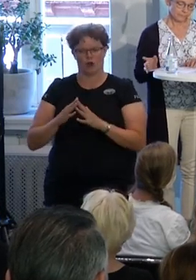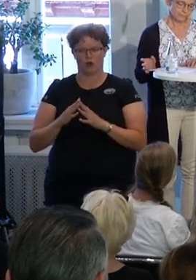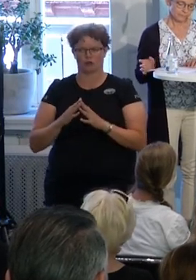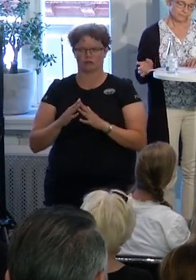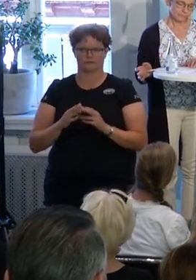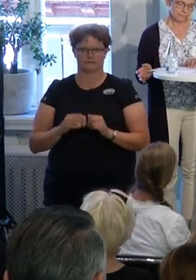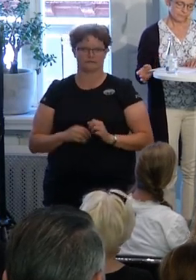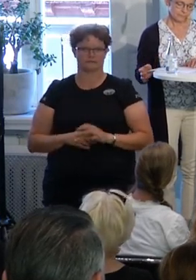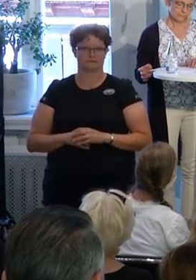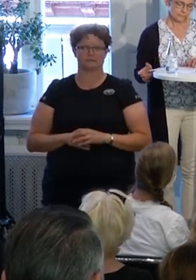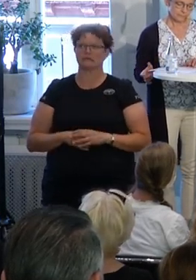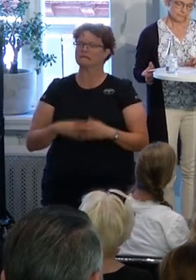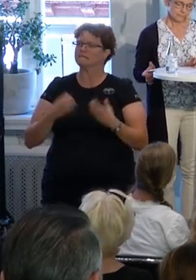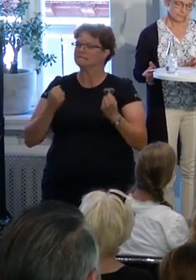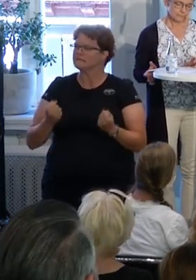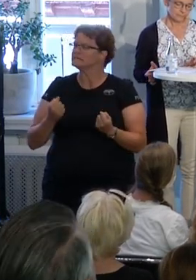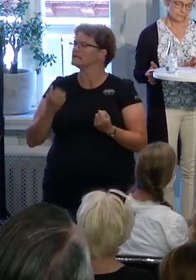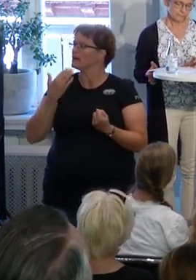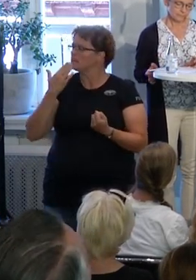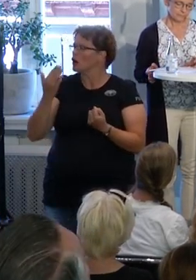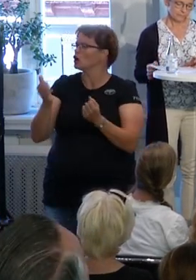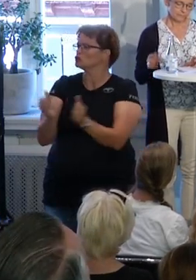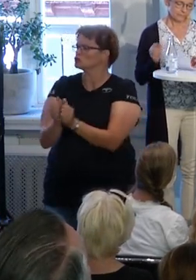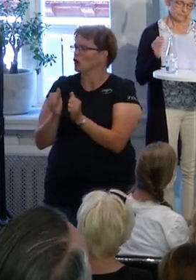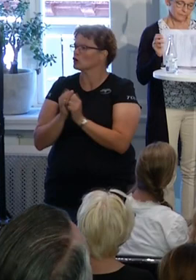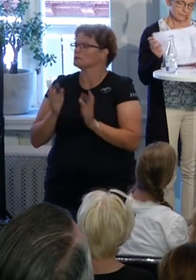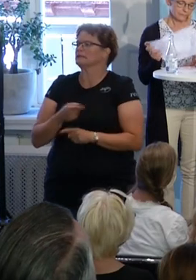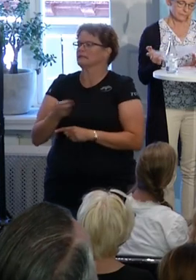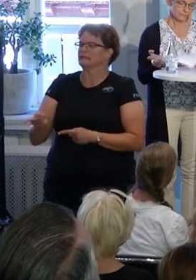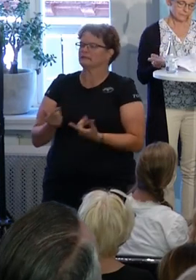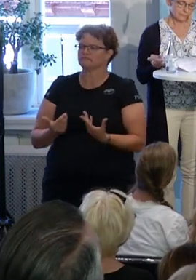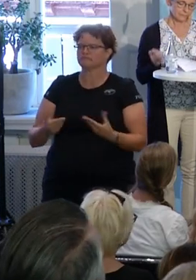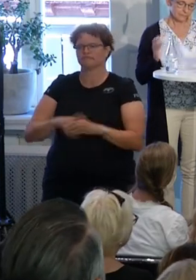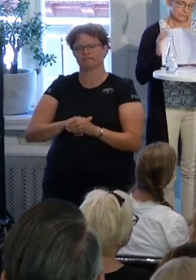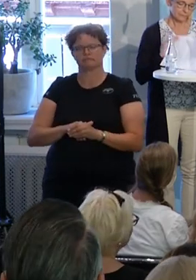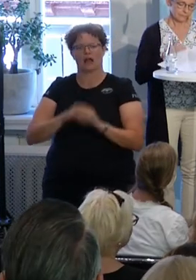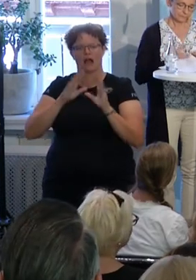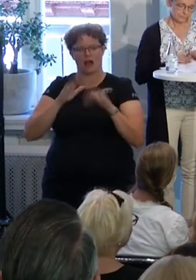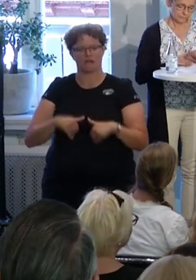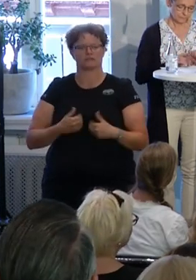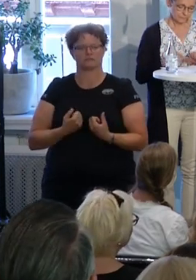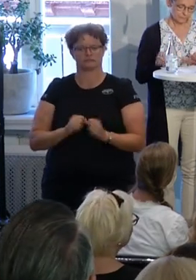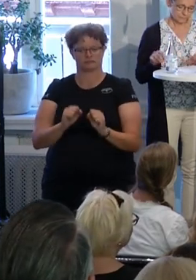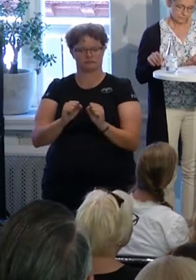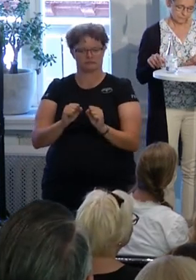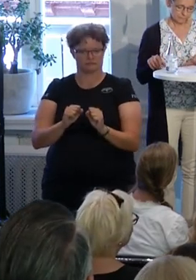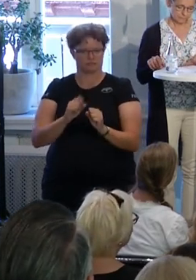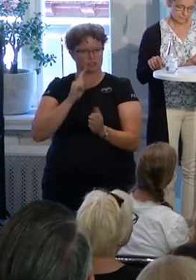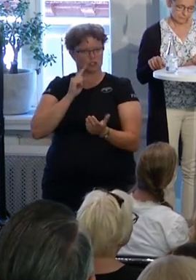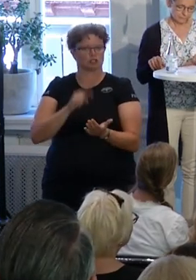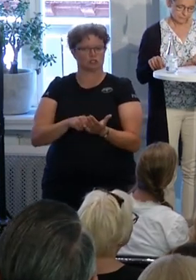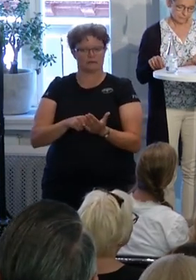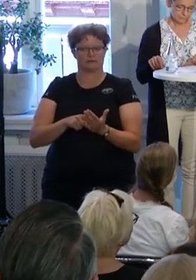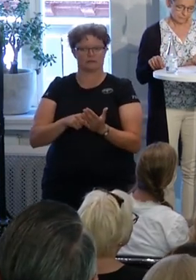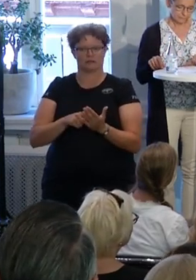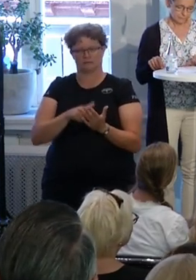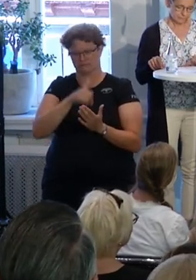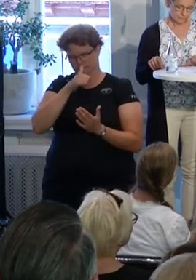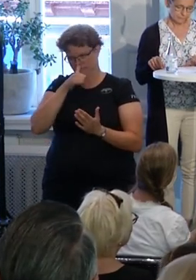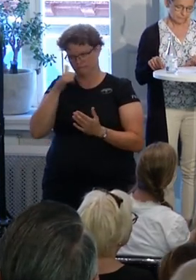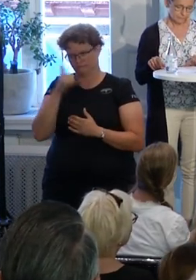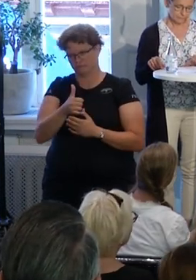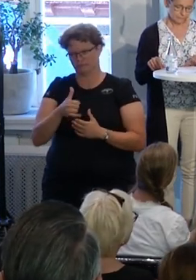betydande bra saker som ni är med om att ha initierat för att bekämpa